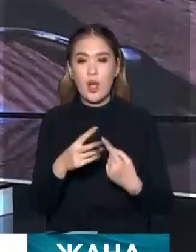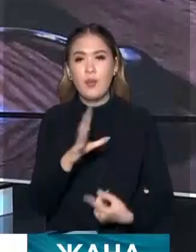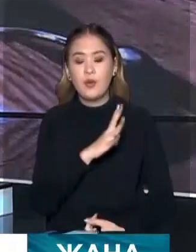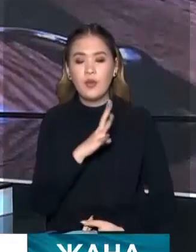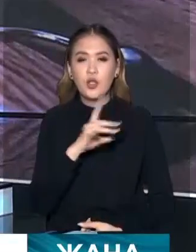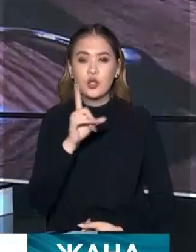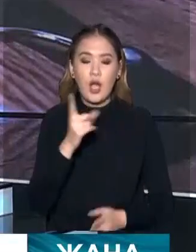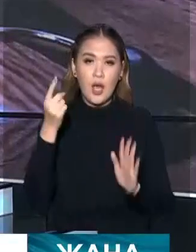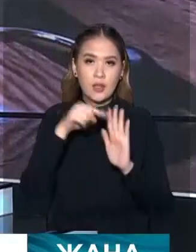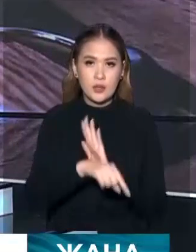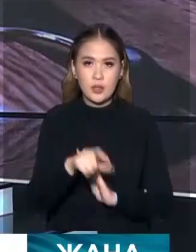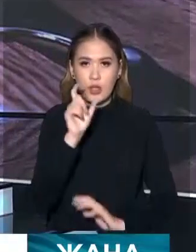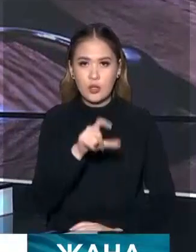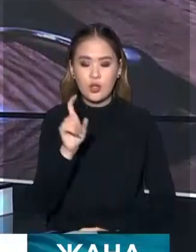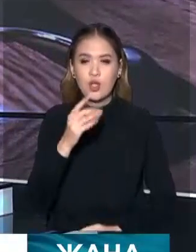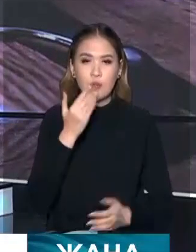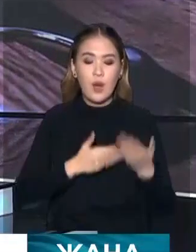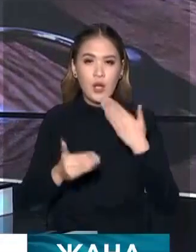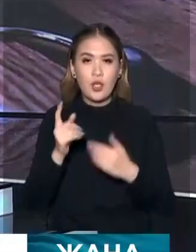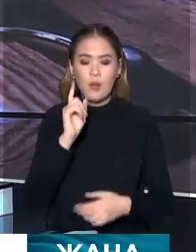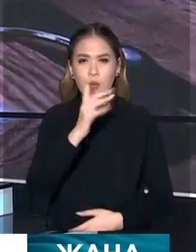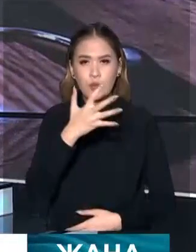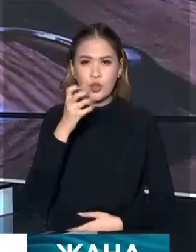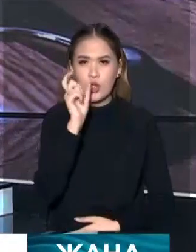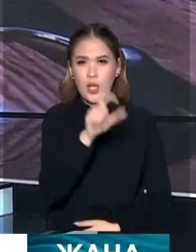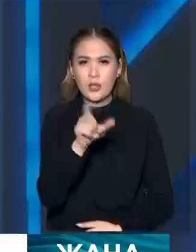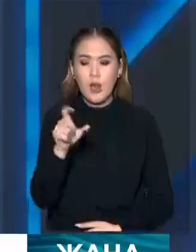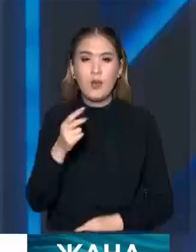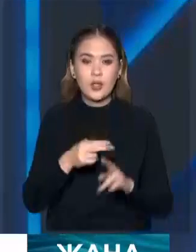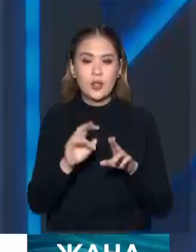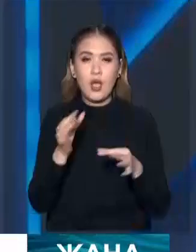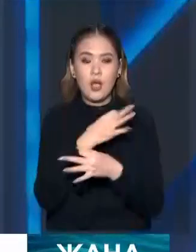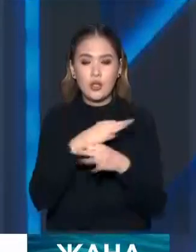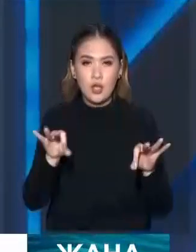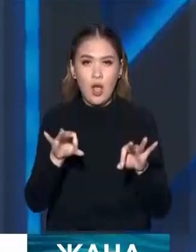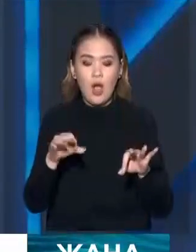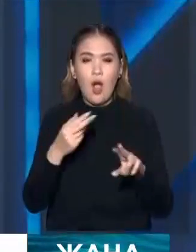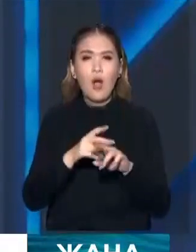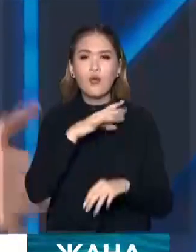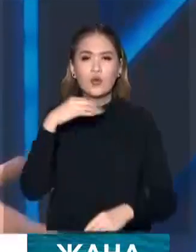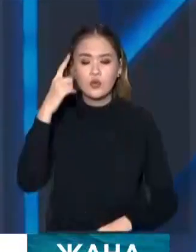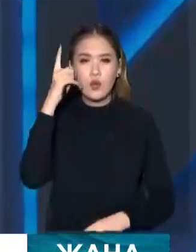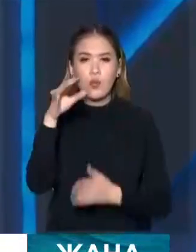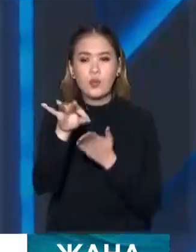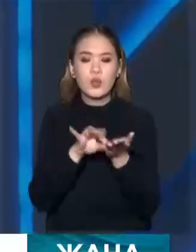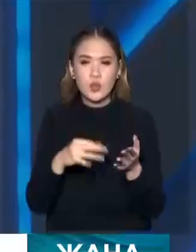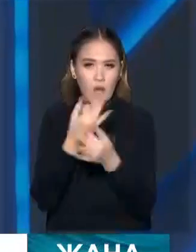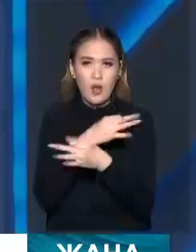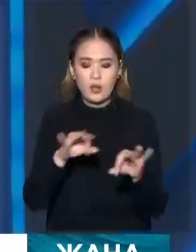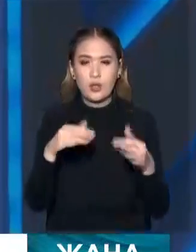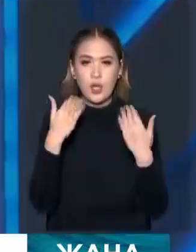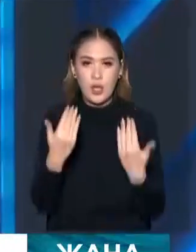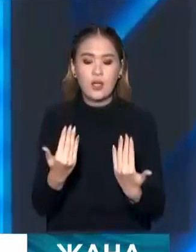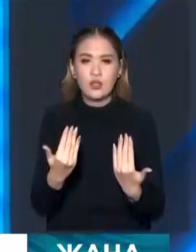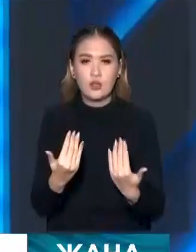өзіміздің араларымызда азаматтар да сұрап жатады. Енді 1500 адам жаңағы рақымшылыққа ілігіп отыр. көбісі ойлайды, бірден босап кетеді деп 1500 адам. Яғни